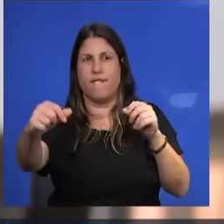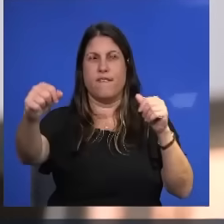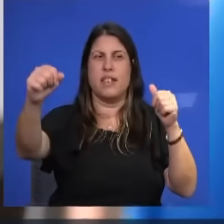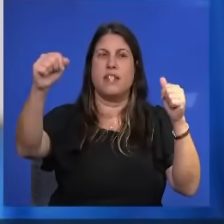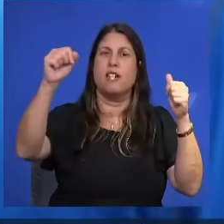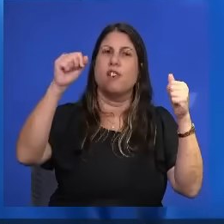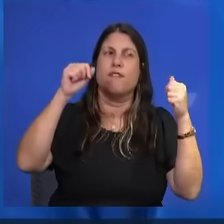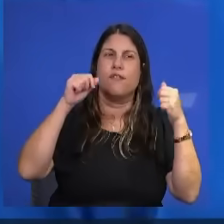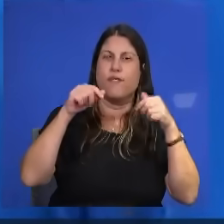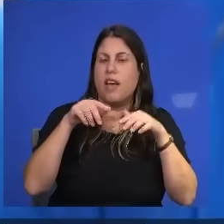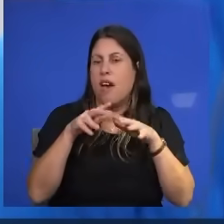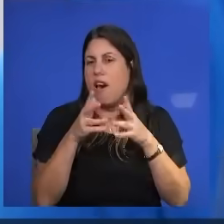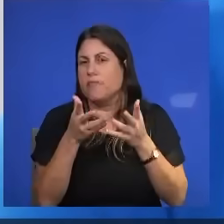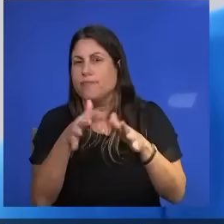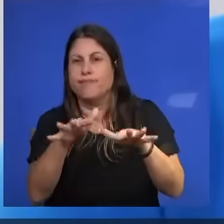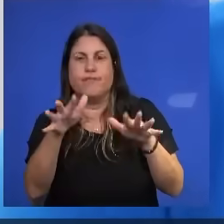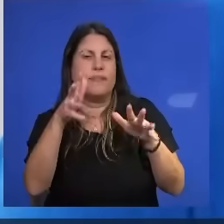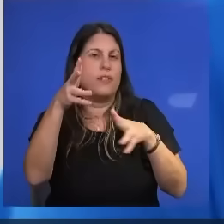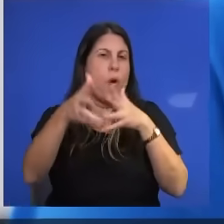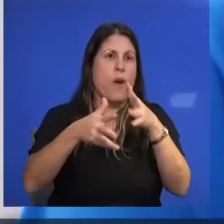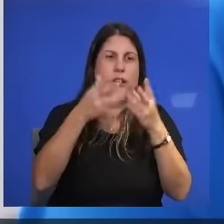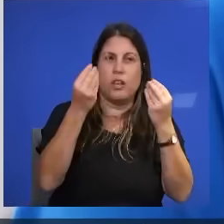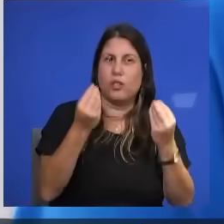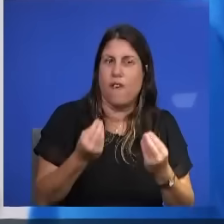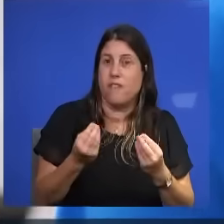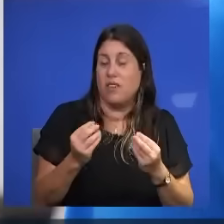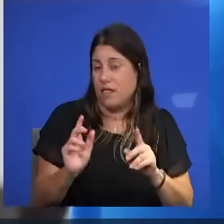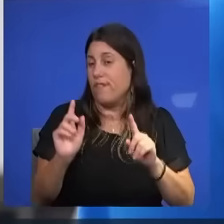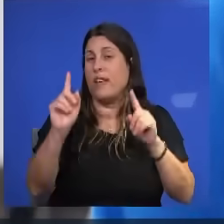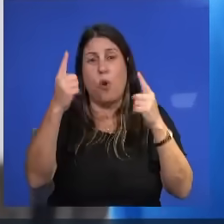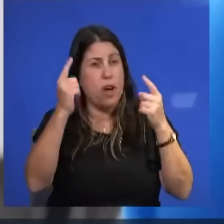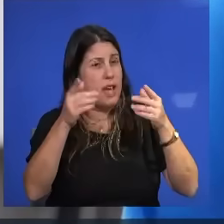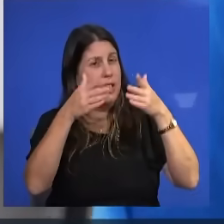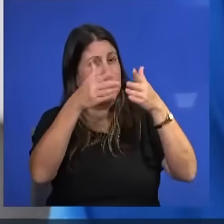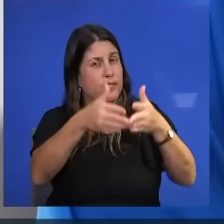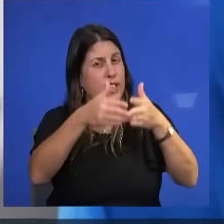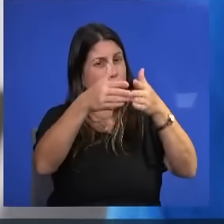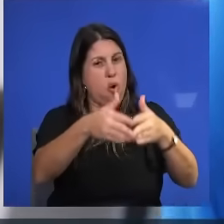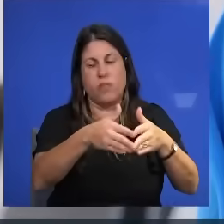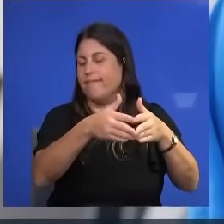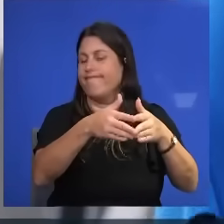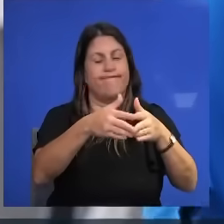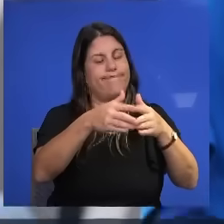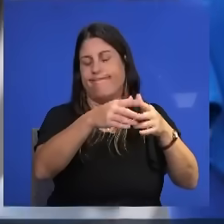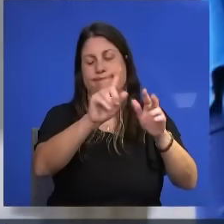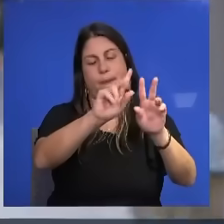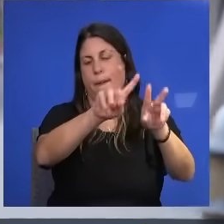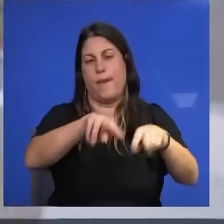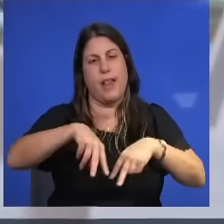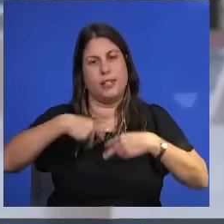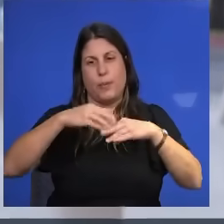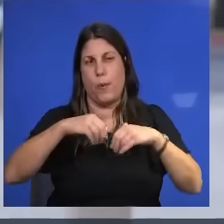מטוב. וקורא שספינות אל החוף לא תשוב, כי כבדה הסופה על